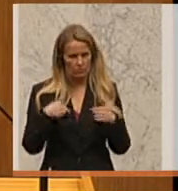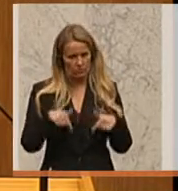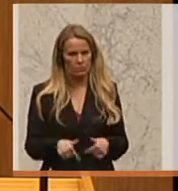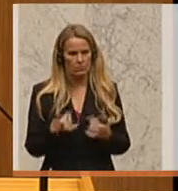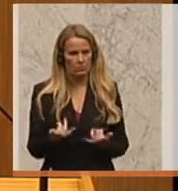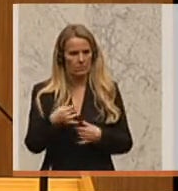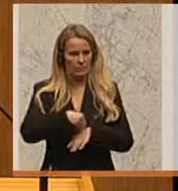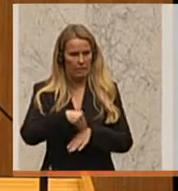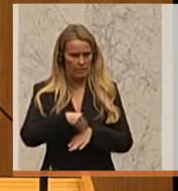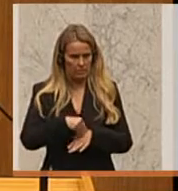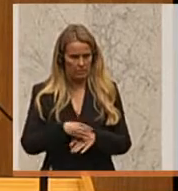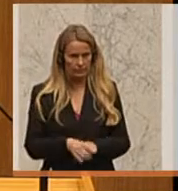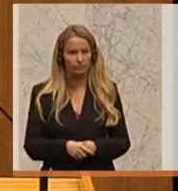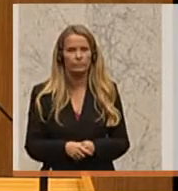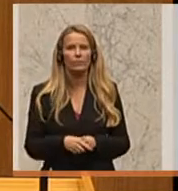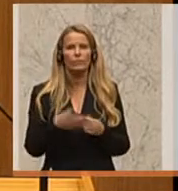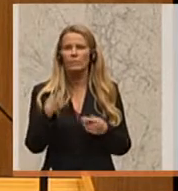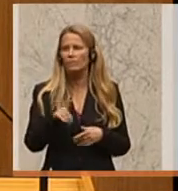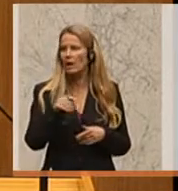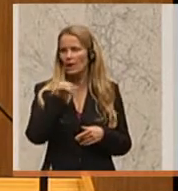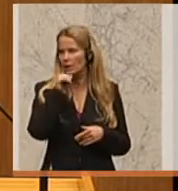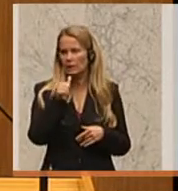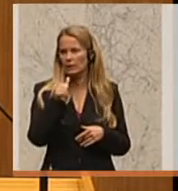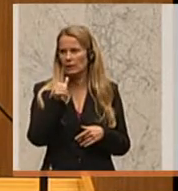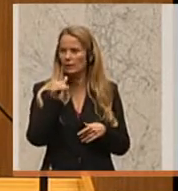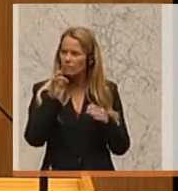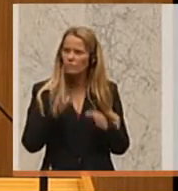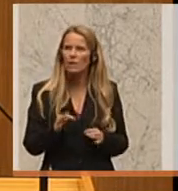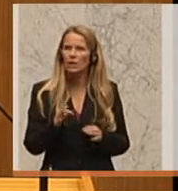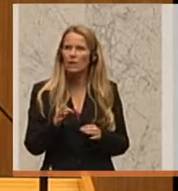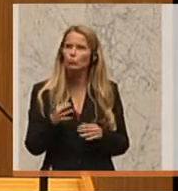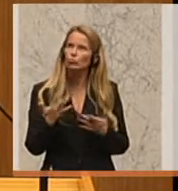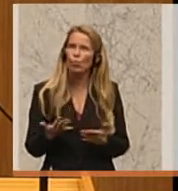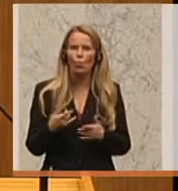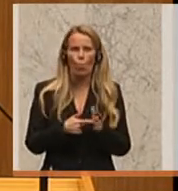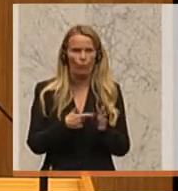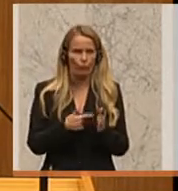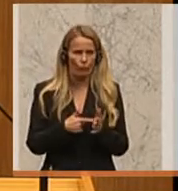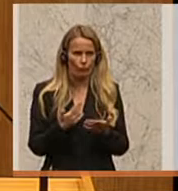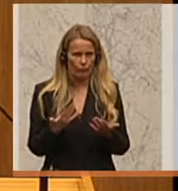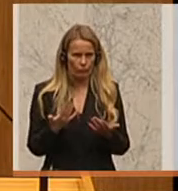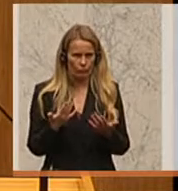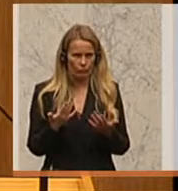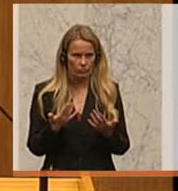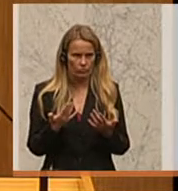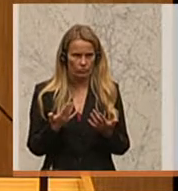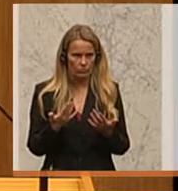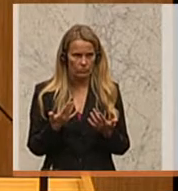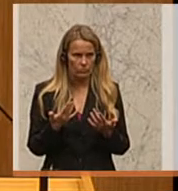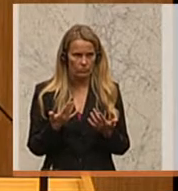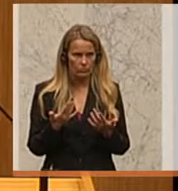zu dürfen, weil es nicht wirklich so oft vorkommt, dass es zu einer